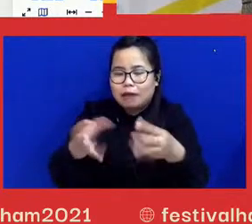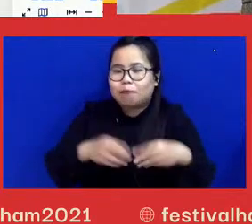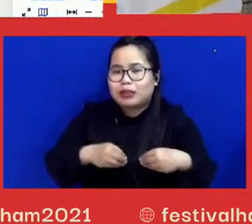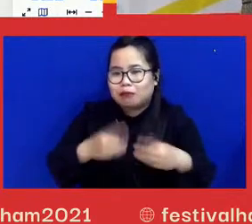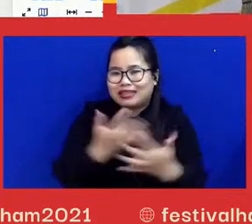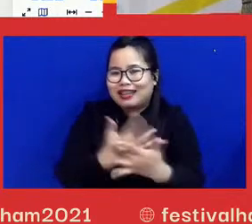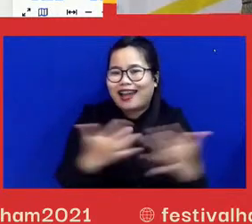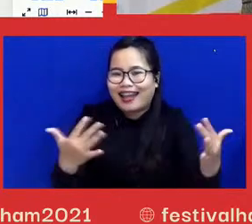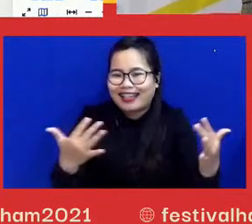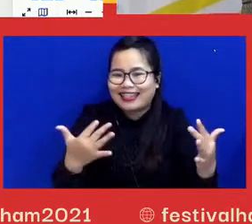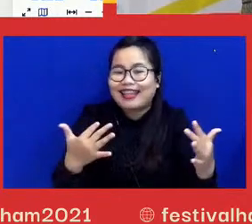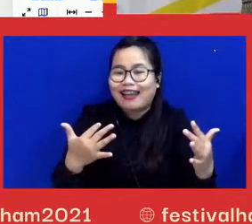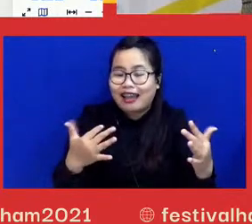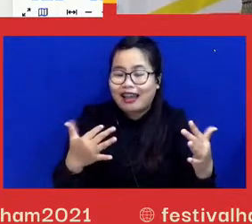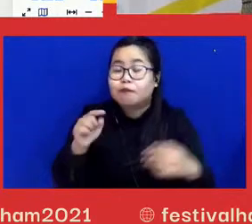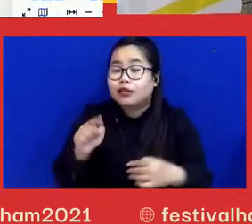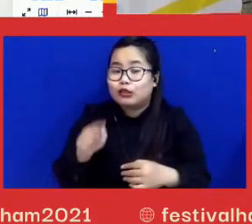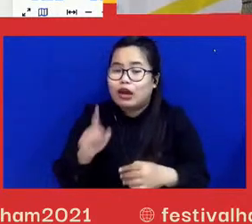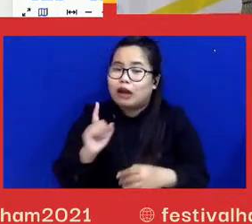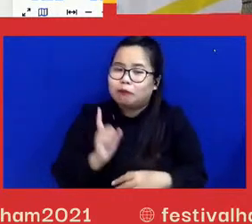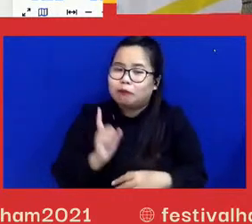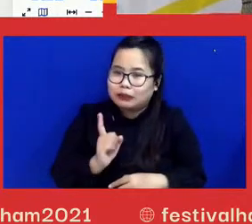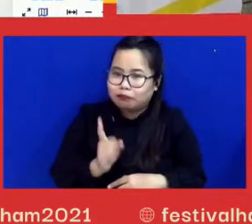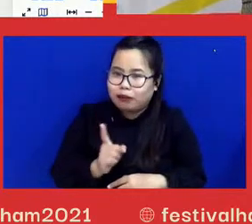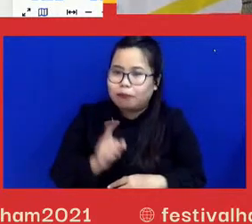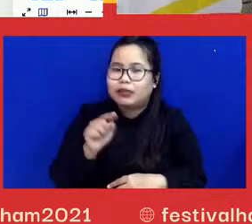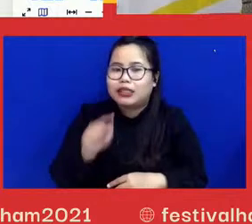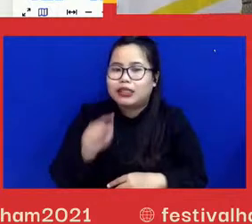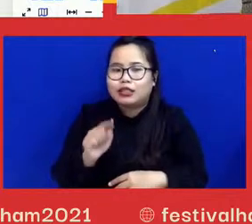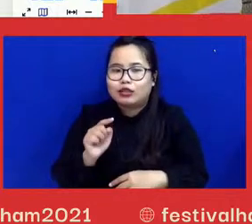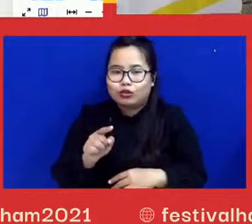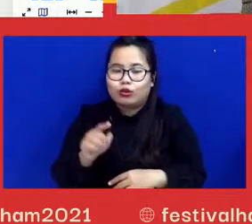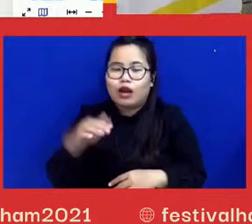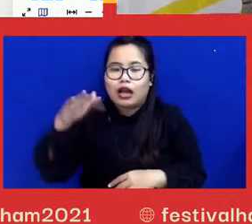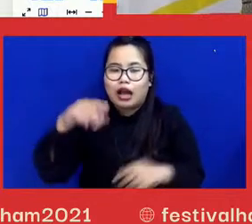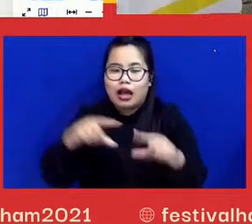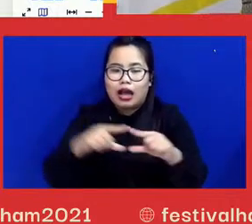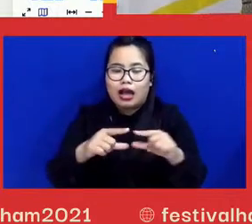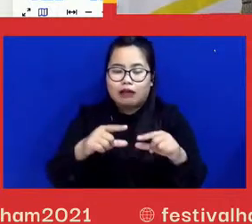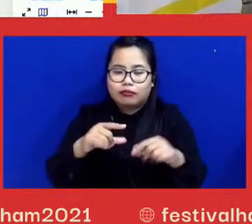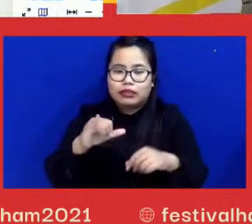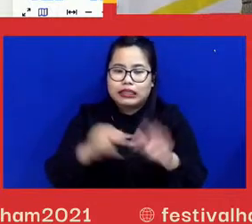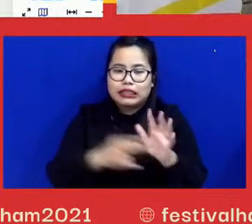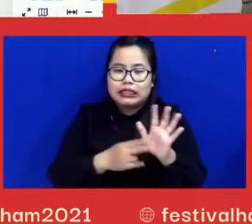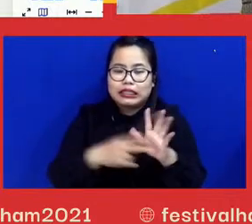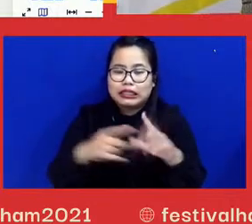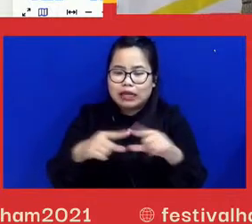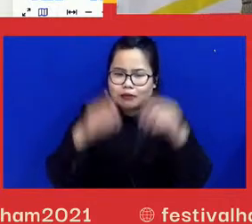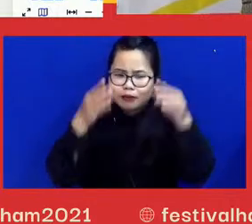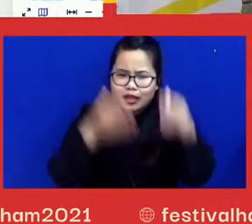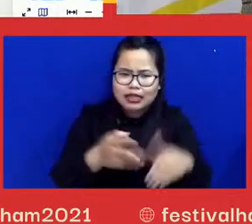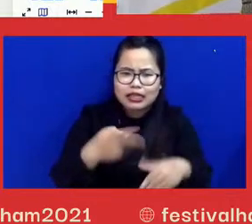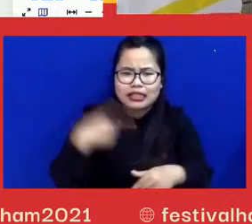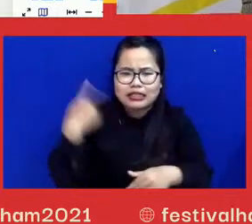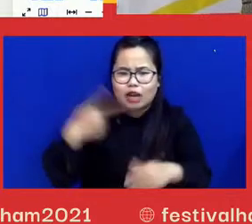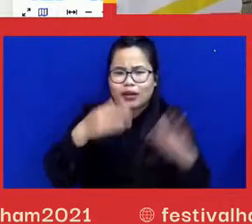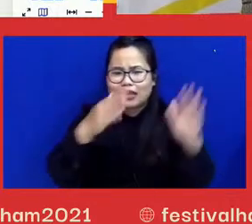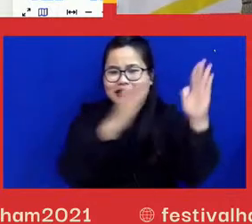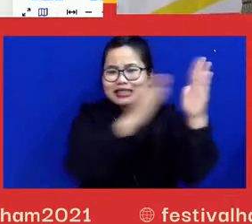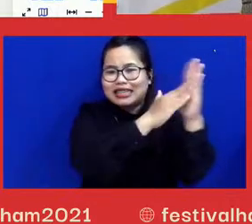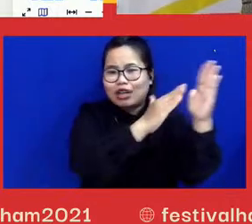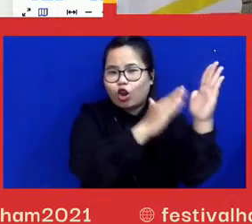Nah, itulah kenapa kalau Taina memperhatikan bahwa kami selalu pakai sticky note, baik